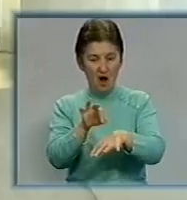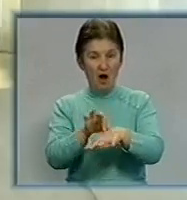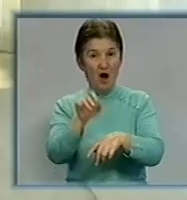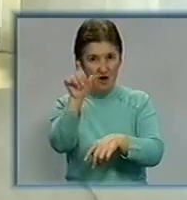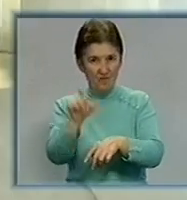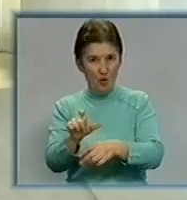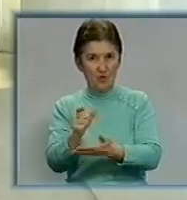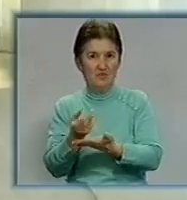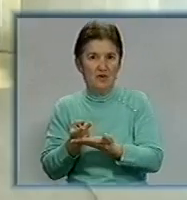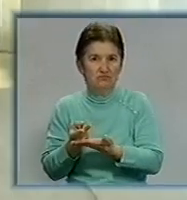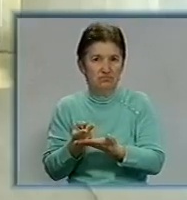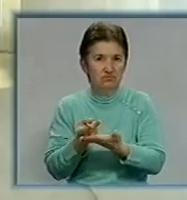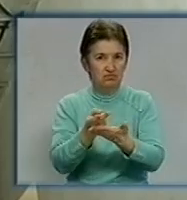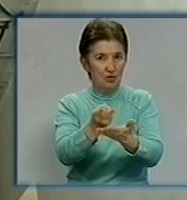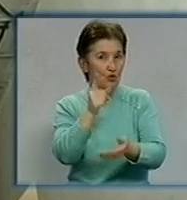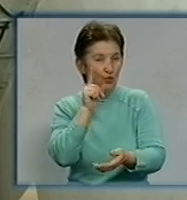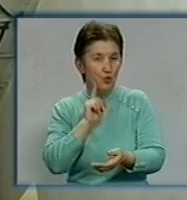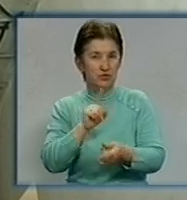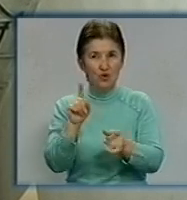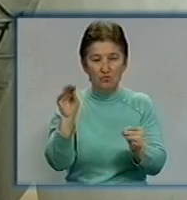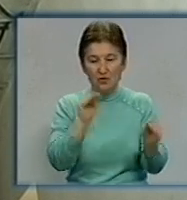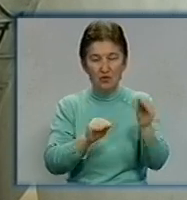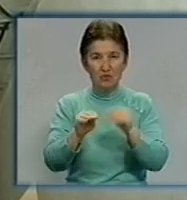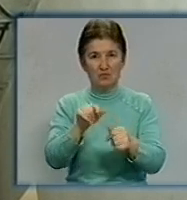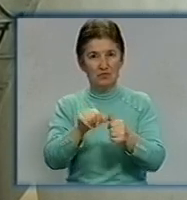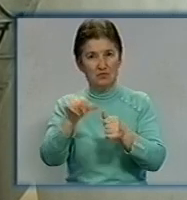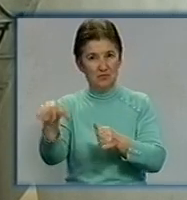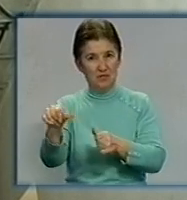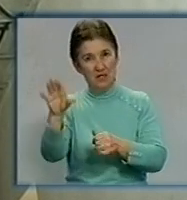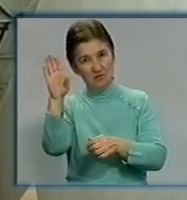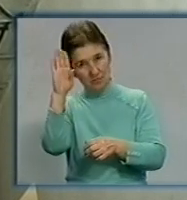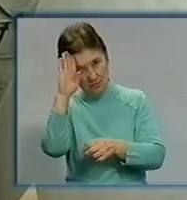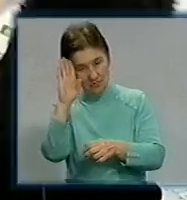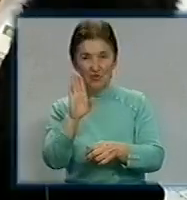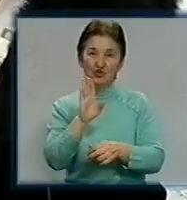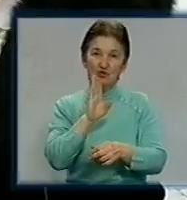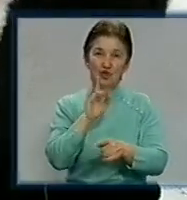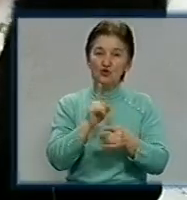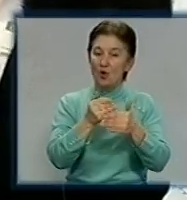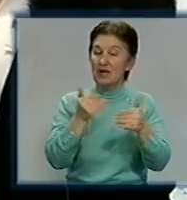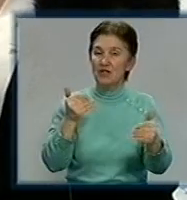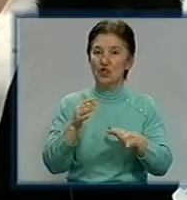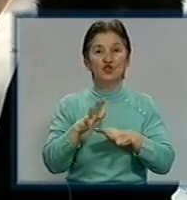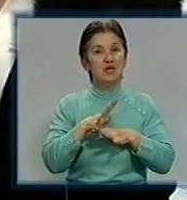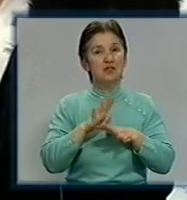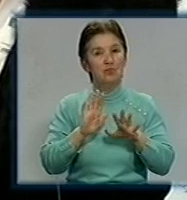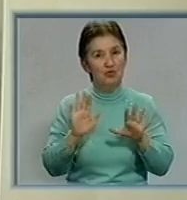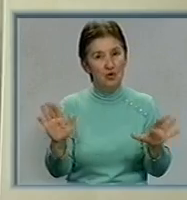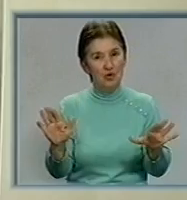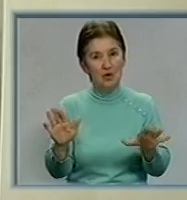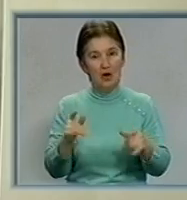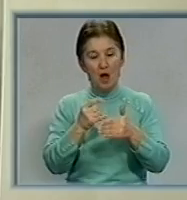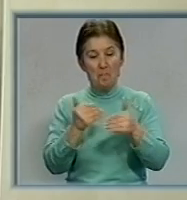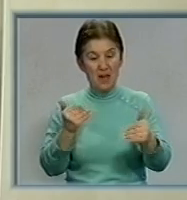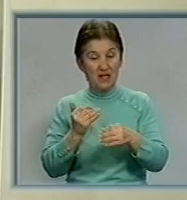приймальне відділення теж змінюється. Тут обладнають окремі санпропускники для жінок та чоловіків. Чого не було раніше, показує головний лікар. Перед